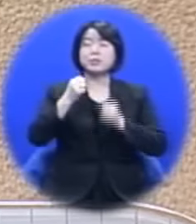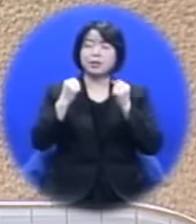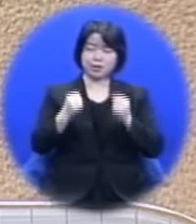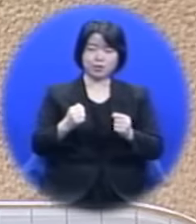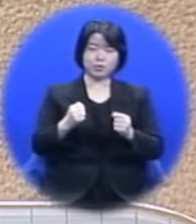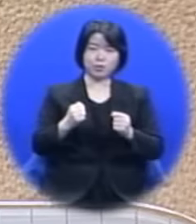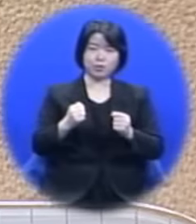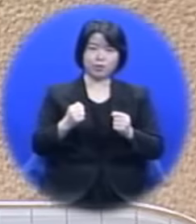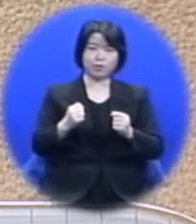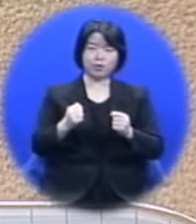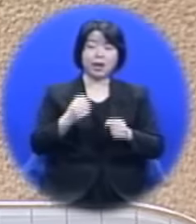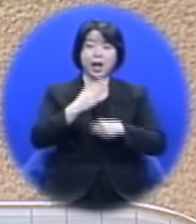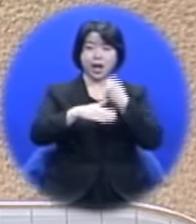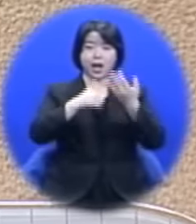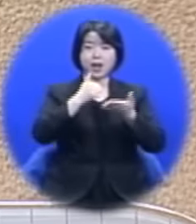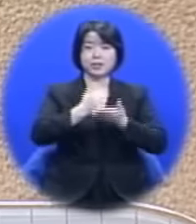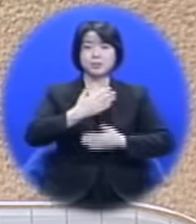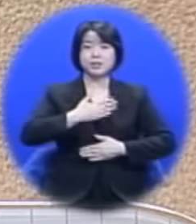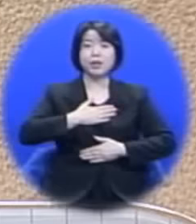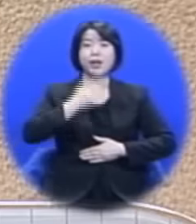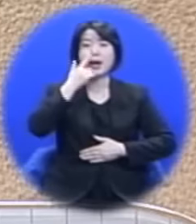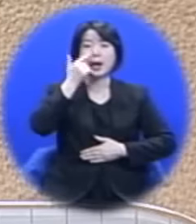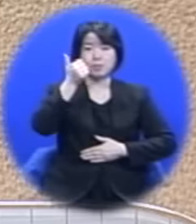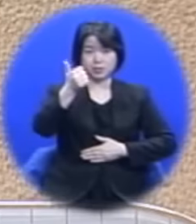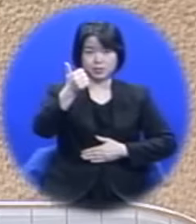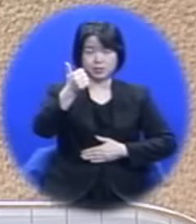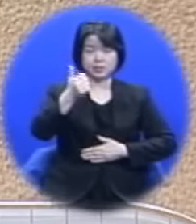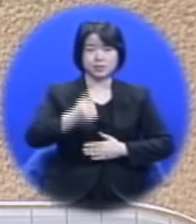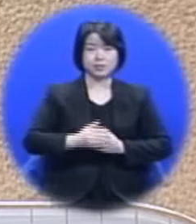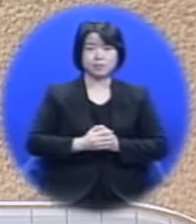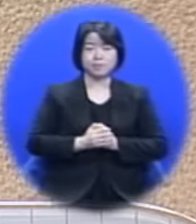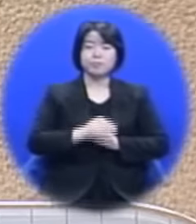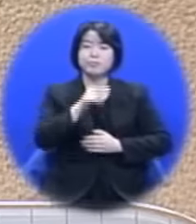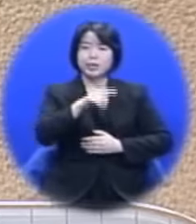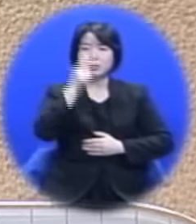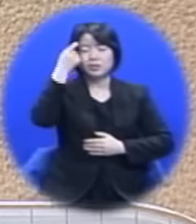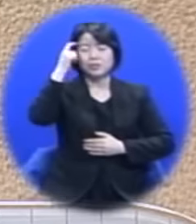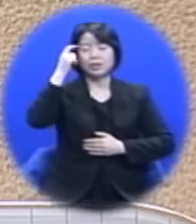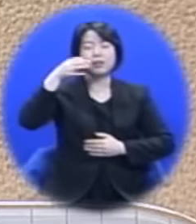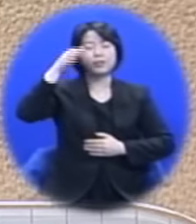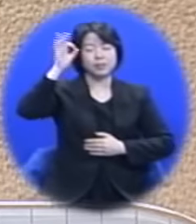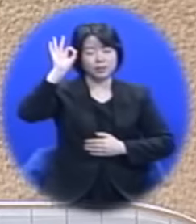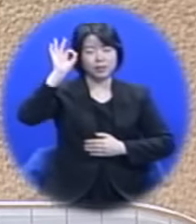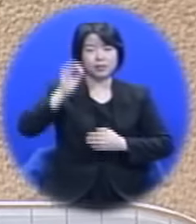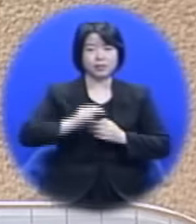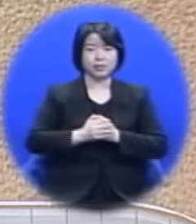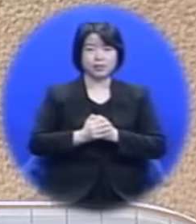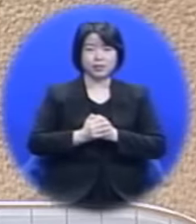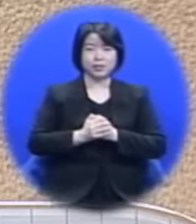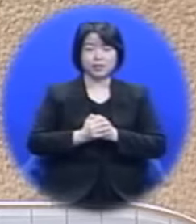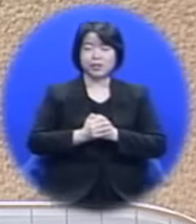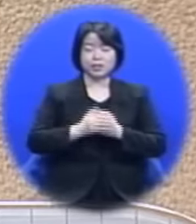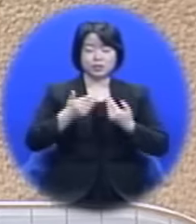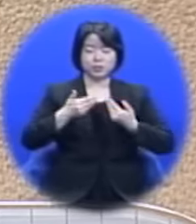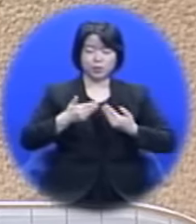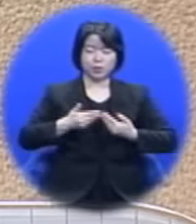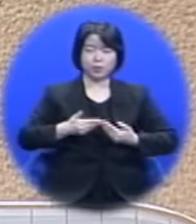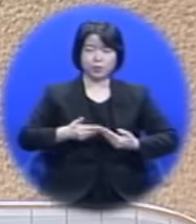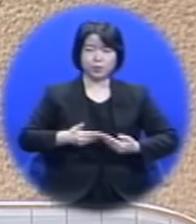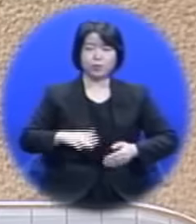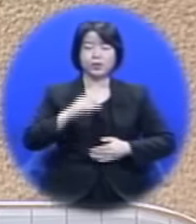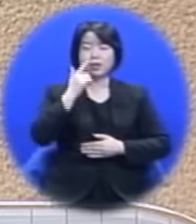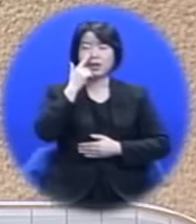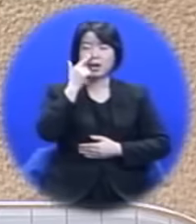계시대요 하나님이 내 아버지시라 그 생각이 드는데 조용히